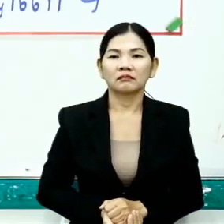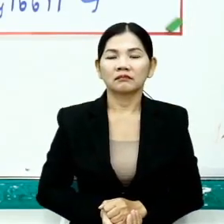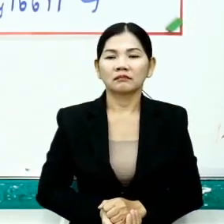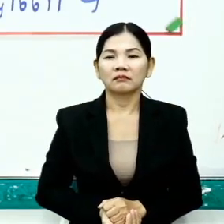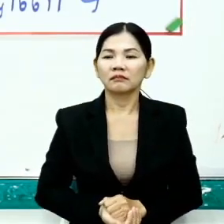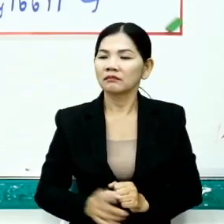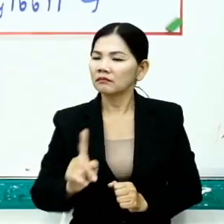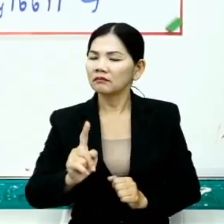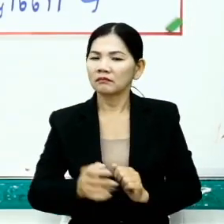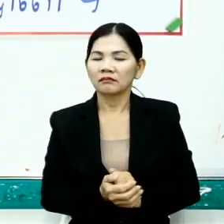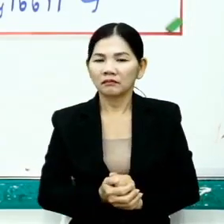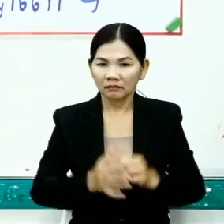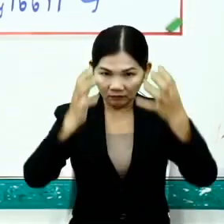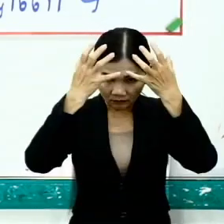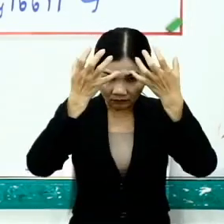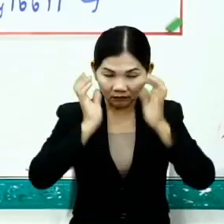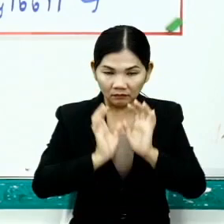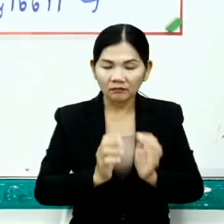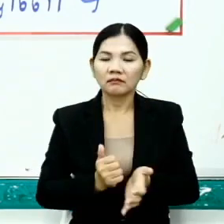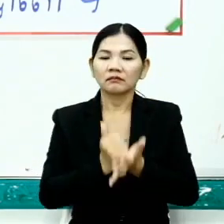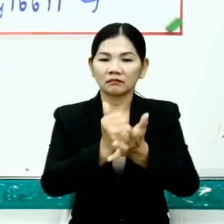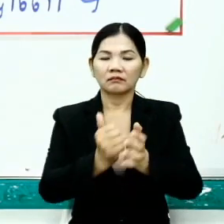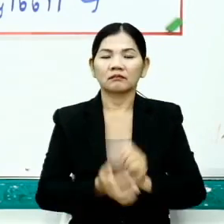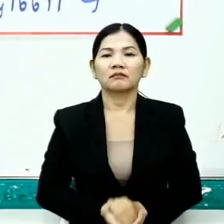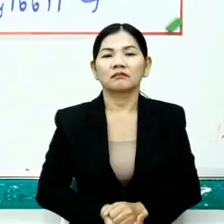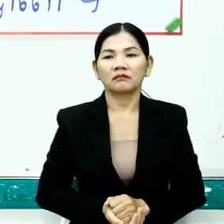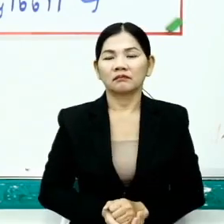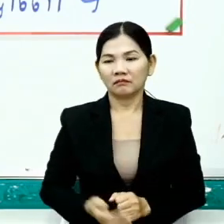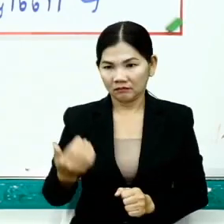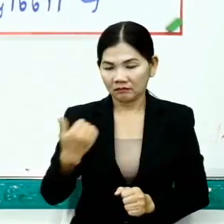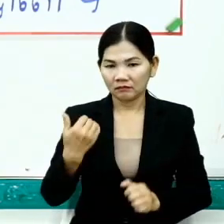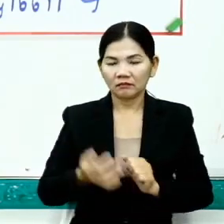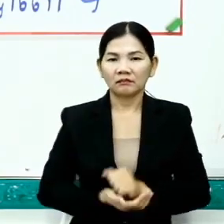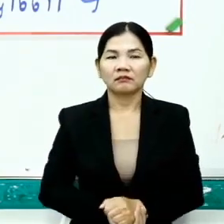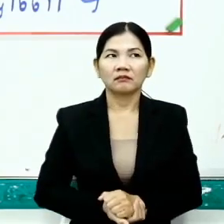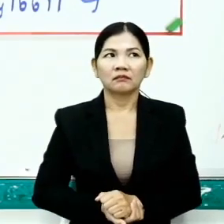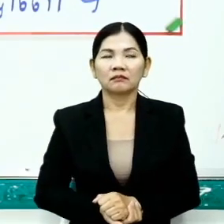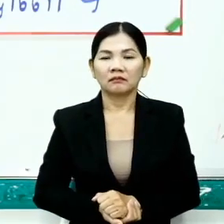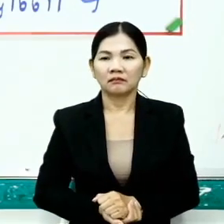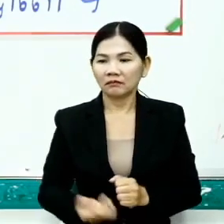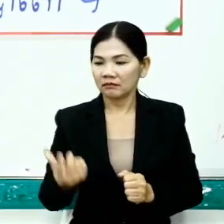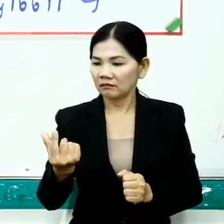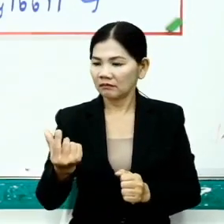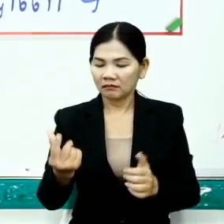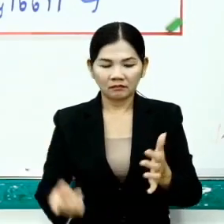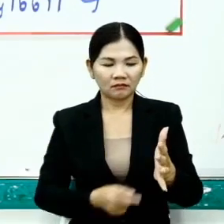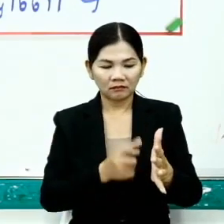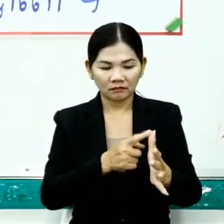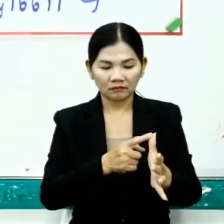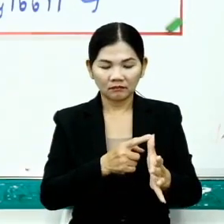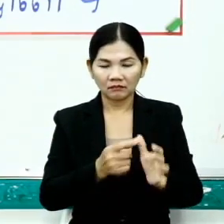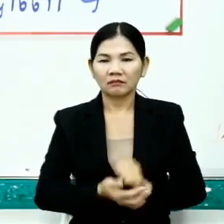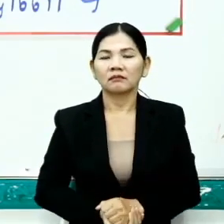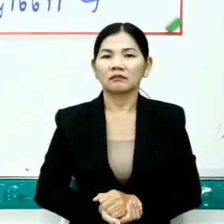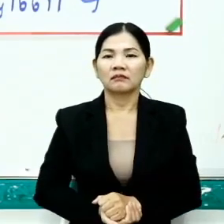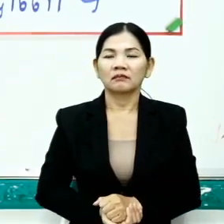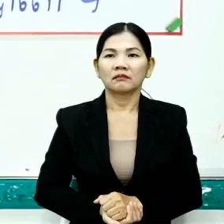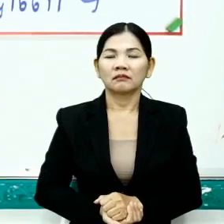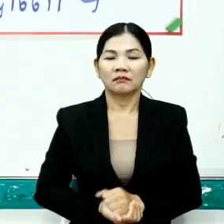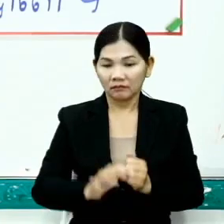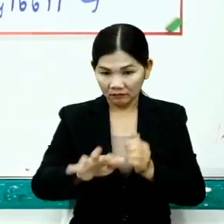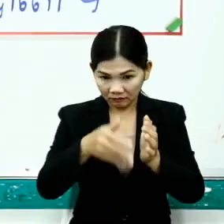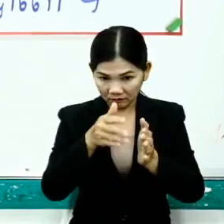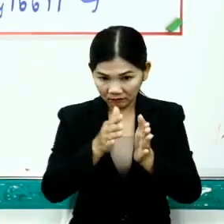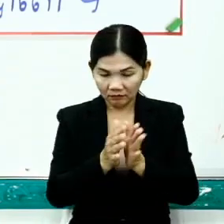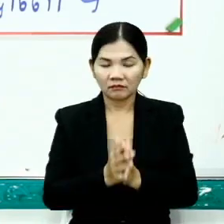នរណាគេកូនជួយតោចាគឺដាជួយជួយតោកូនណាអរគុ